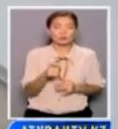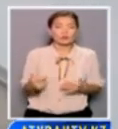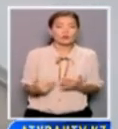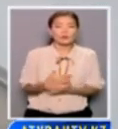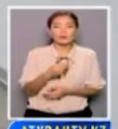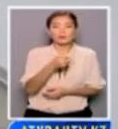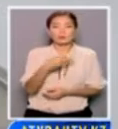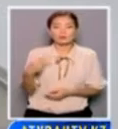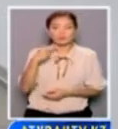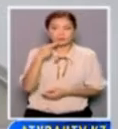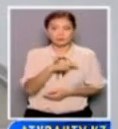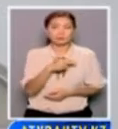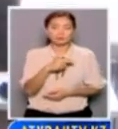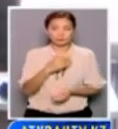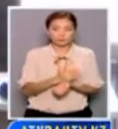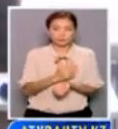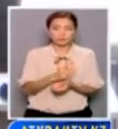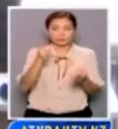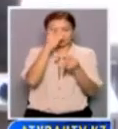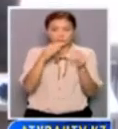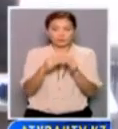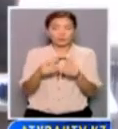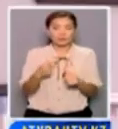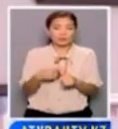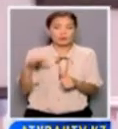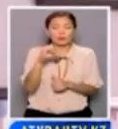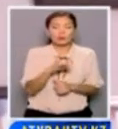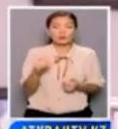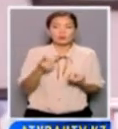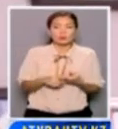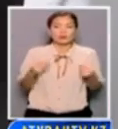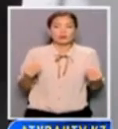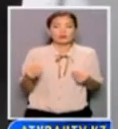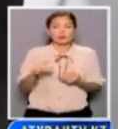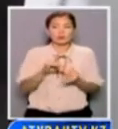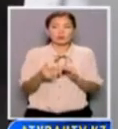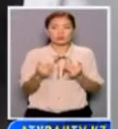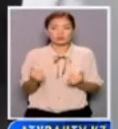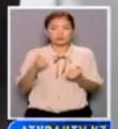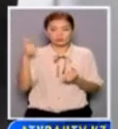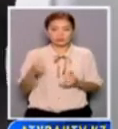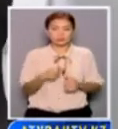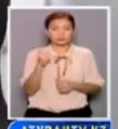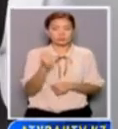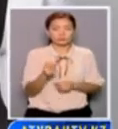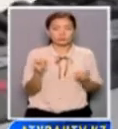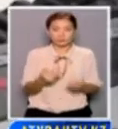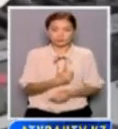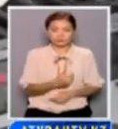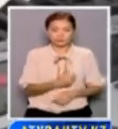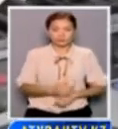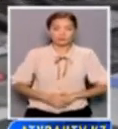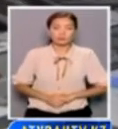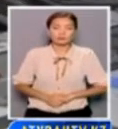жаңа ғимараттың сапалылығына дән риза. Тек мәдениет үйінің атын тарихы мен тағылымы мол елді мекеннің құрметті азаматының есіміне арнап қойылса